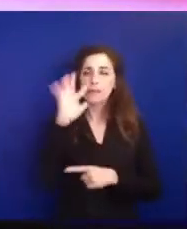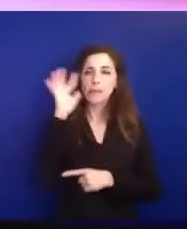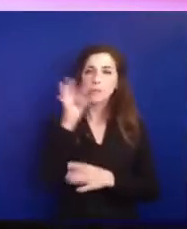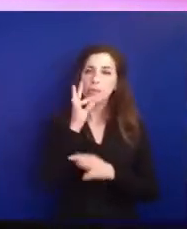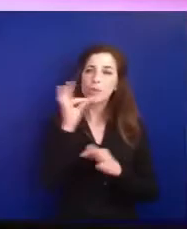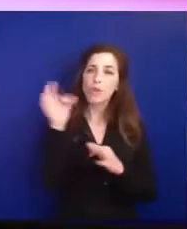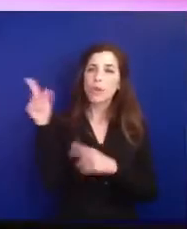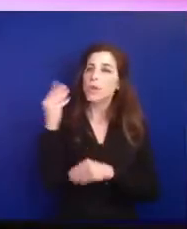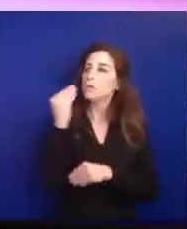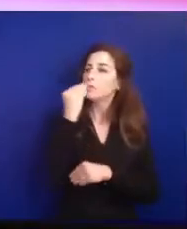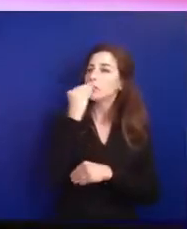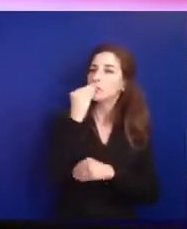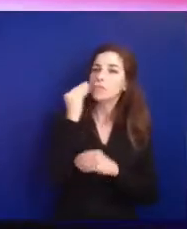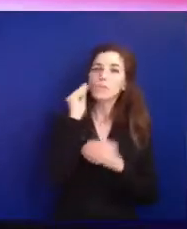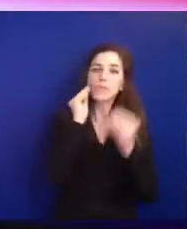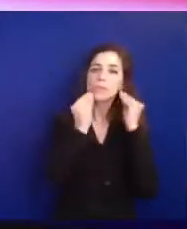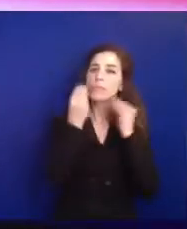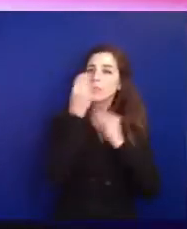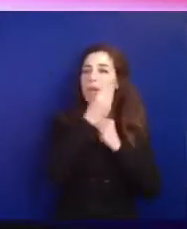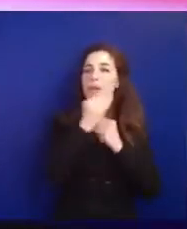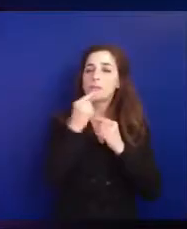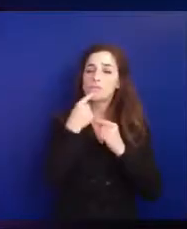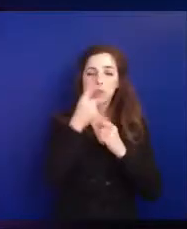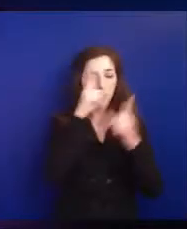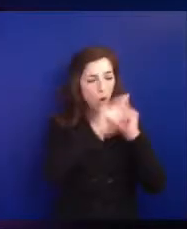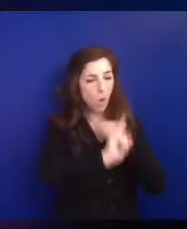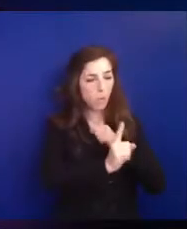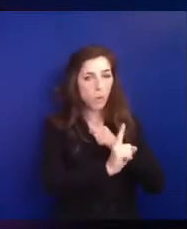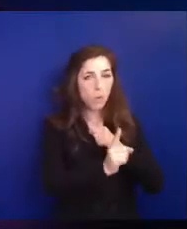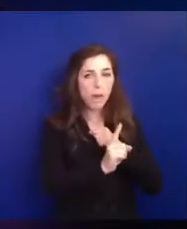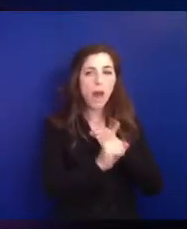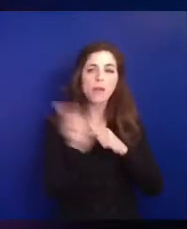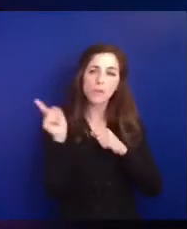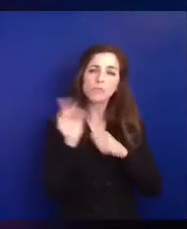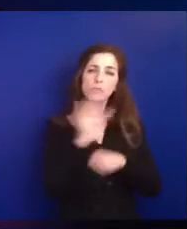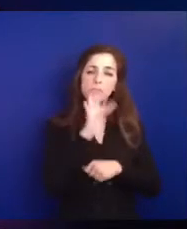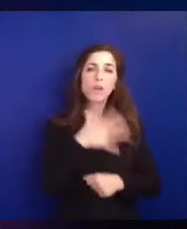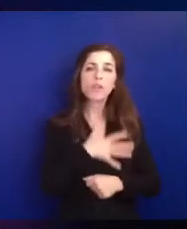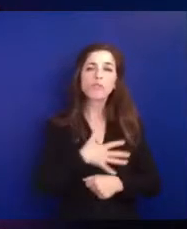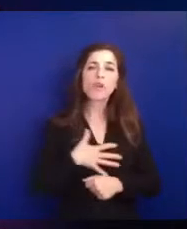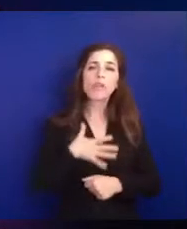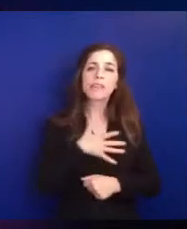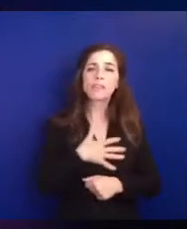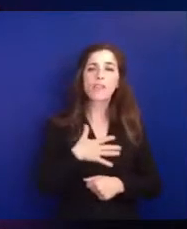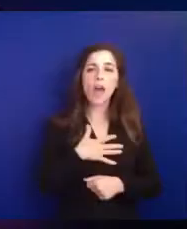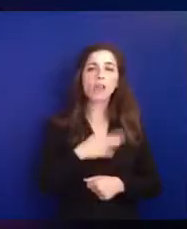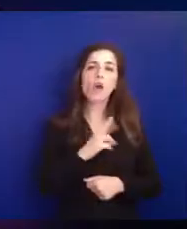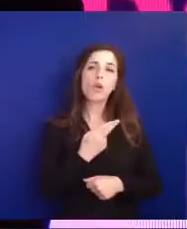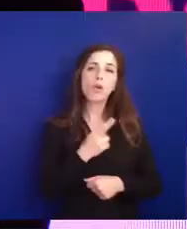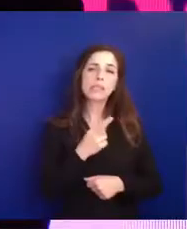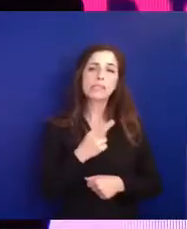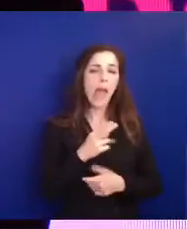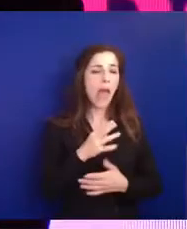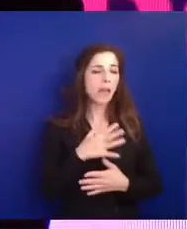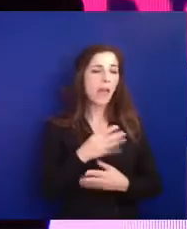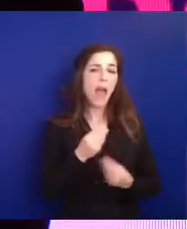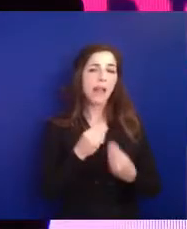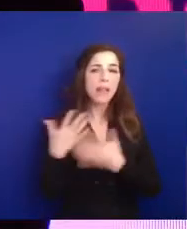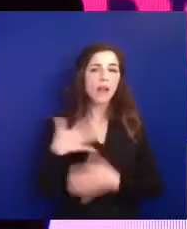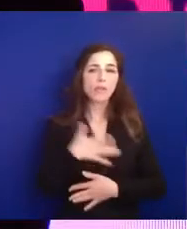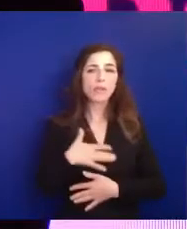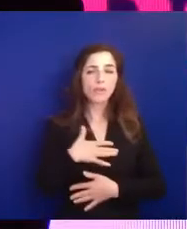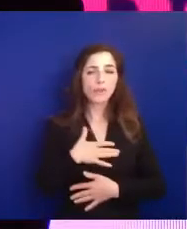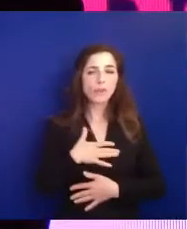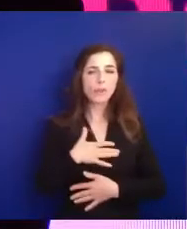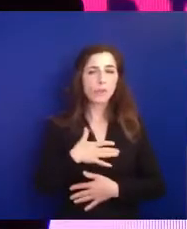mi diceva di non preoccuparmi si mostrava soddisfatto di quello che aveva fatto con rosaria era completamente